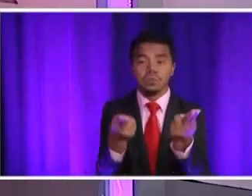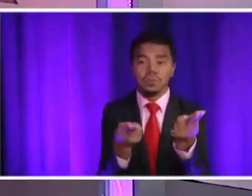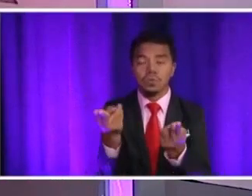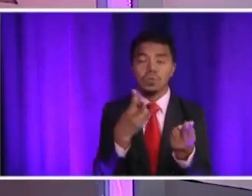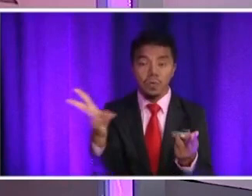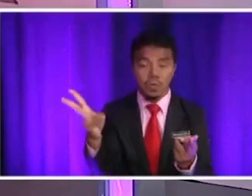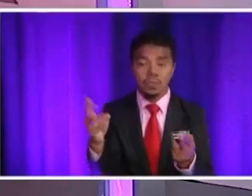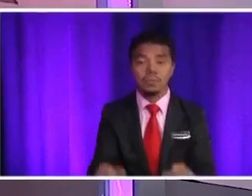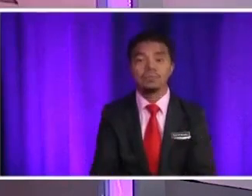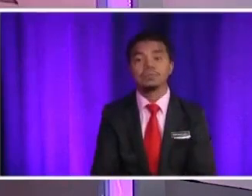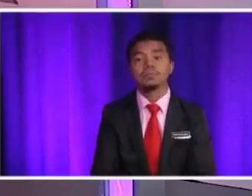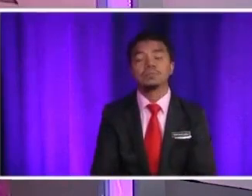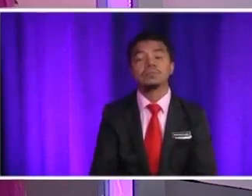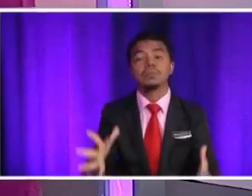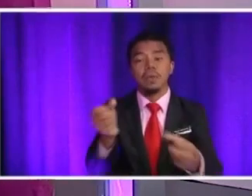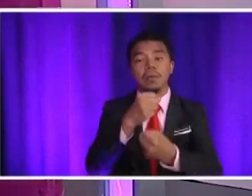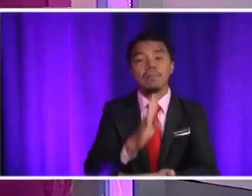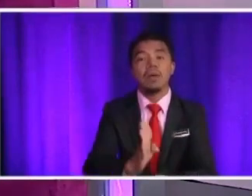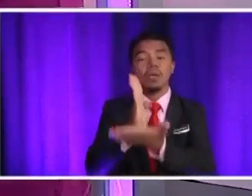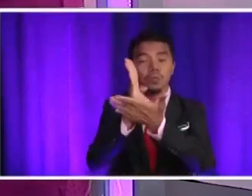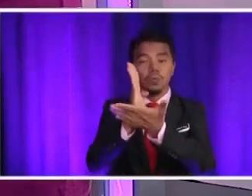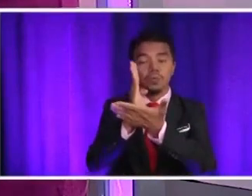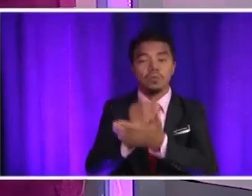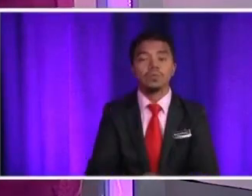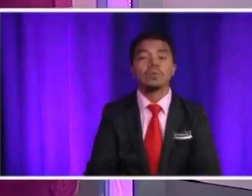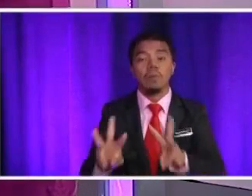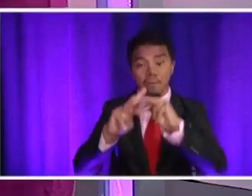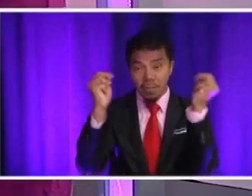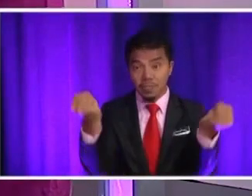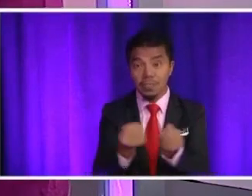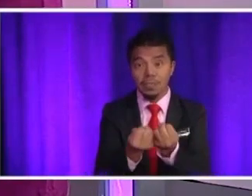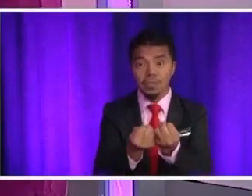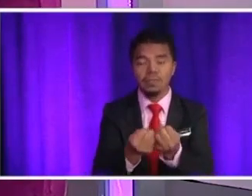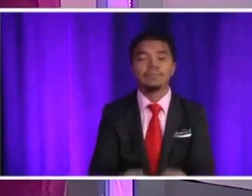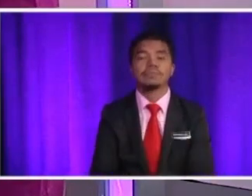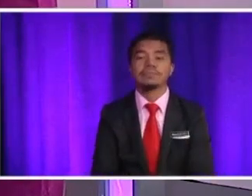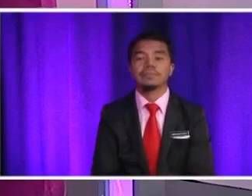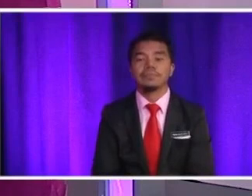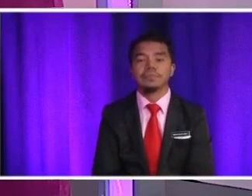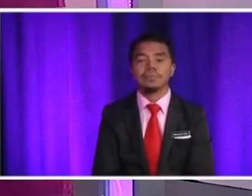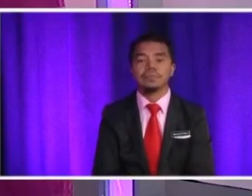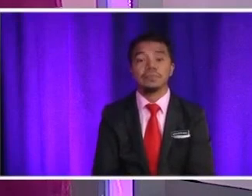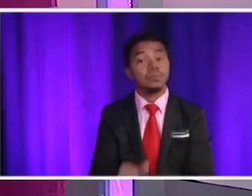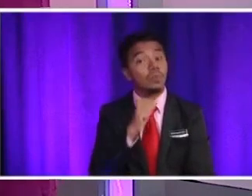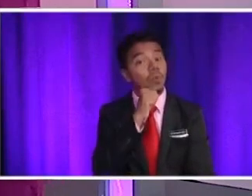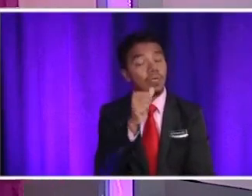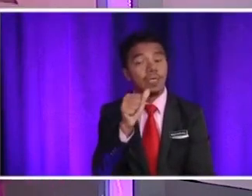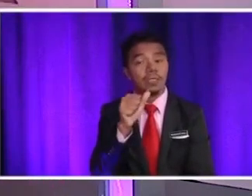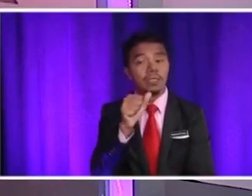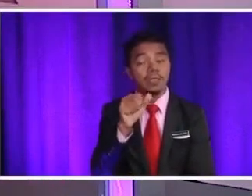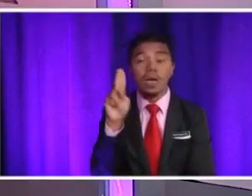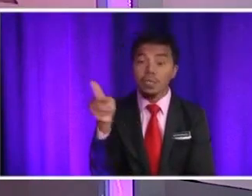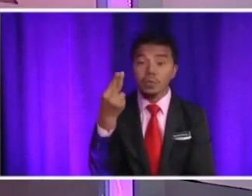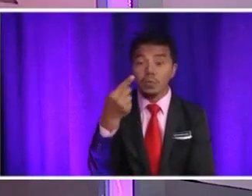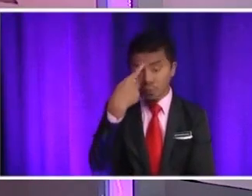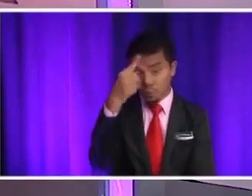saja, tapi masyarakat di sekeliling. Itu peranan dia yang pentinglah sebagai seorang usahawan. Maknanya bukan sahaja untuk diri dia, tetapi juga